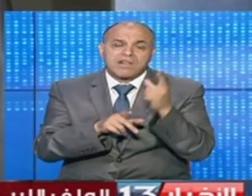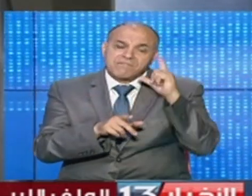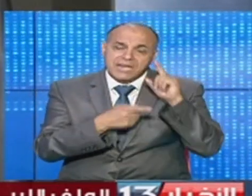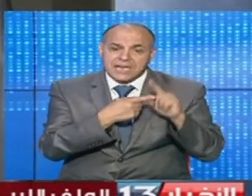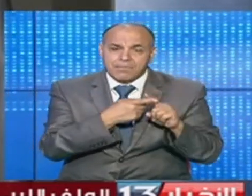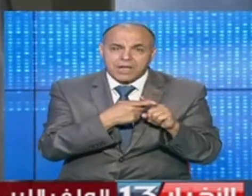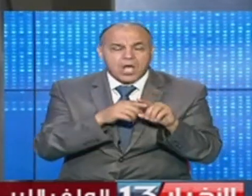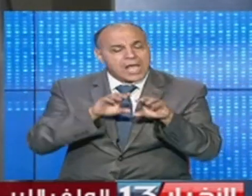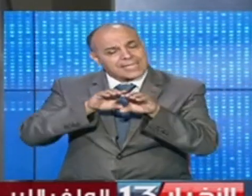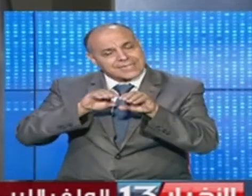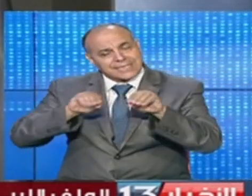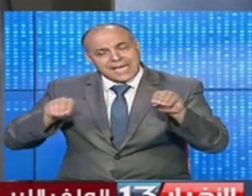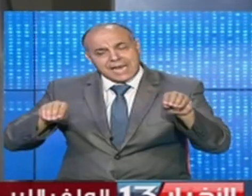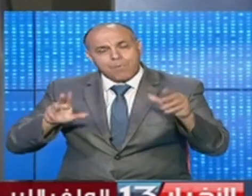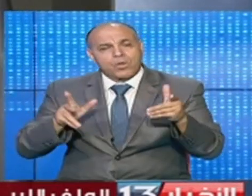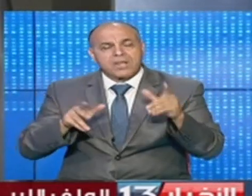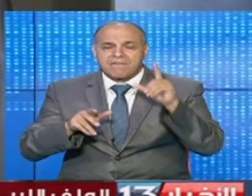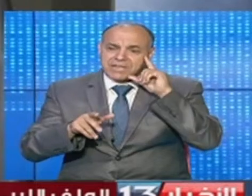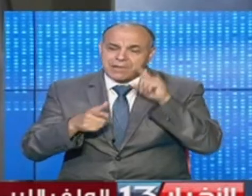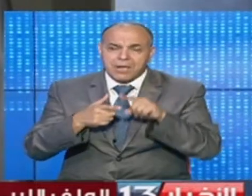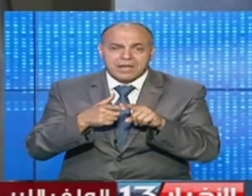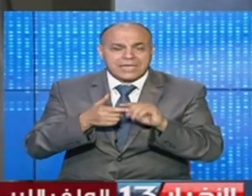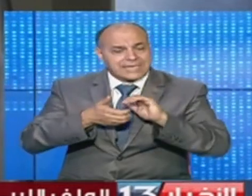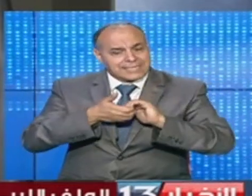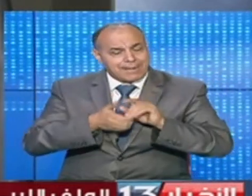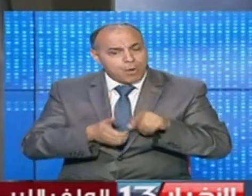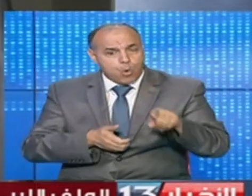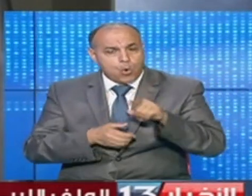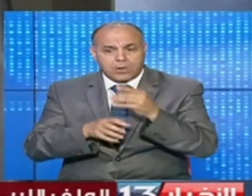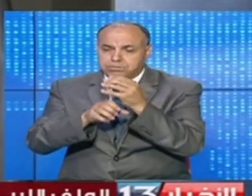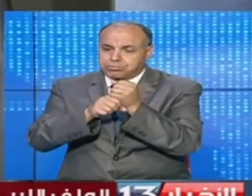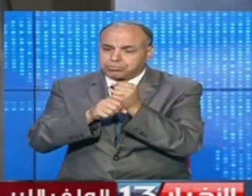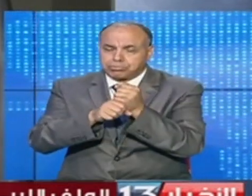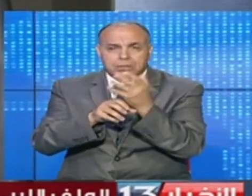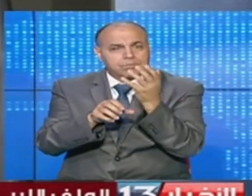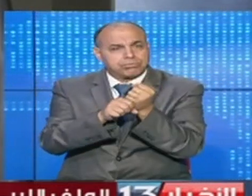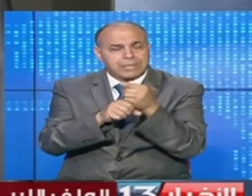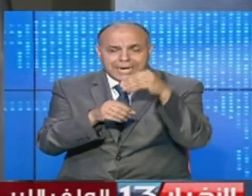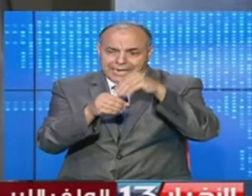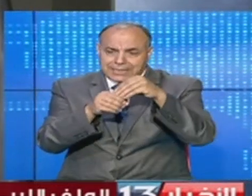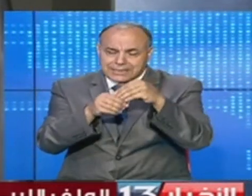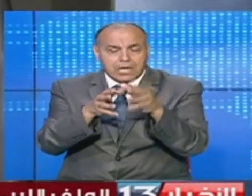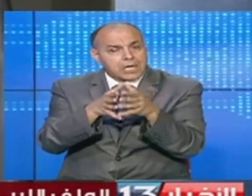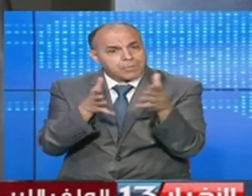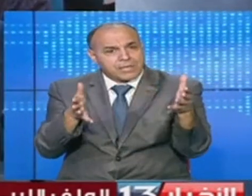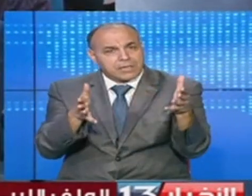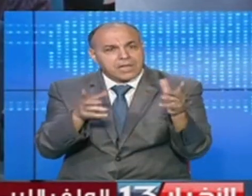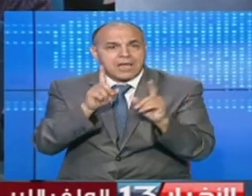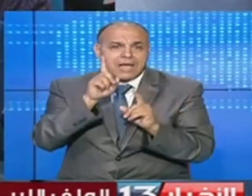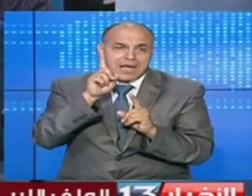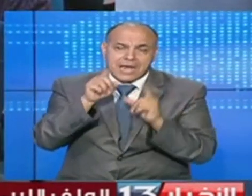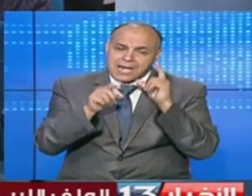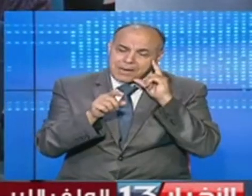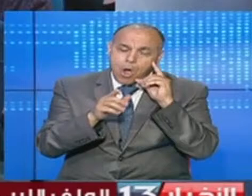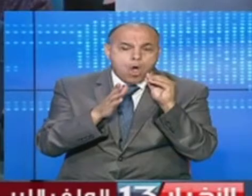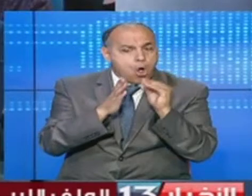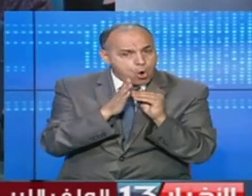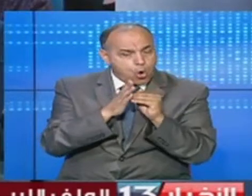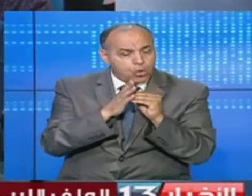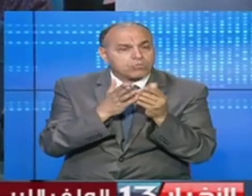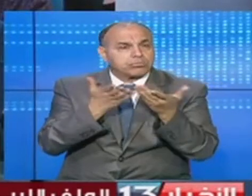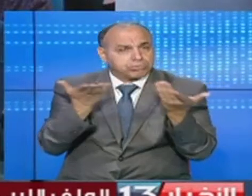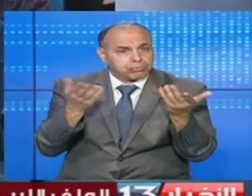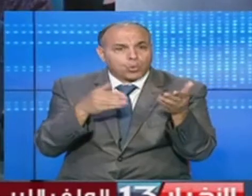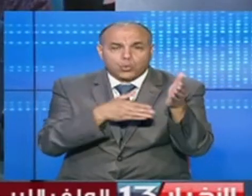واحلال السلام في هذا البلد سليم سيؤدي الى تحقيق مكاسب اقتصاديه كبيره ليس فقط ليبيا ولكن